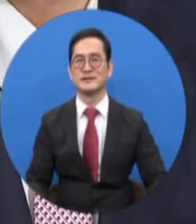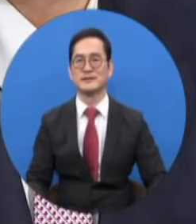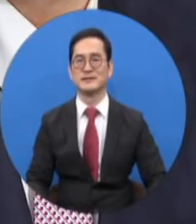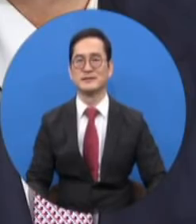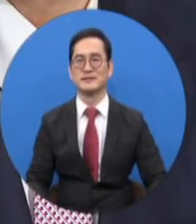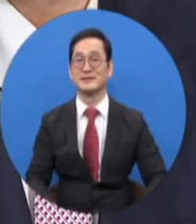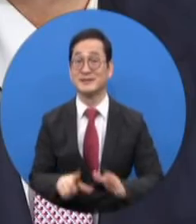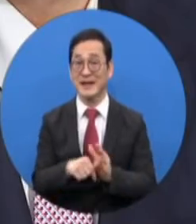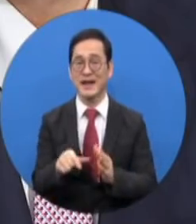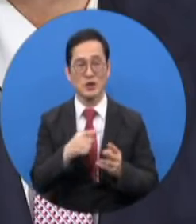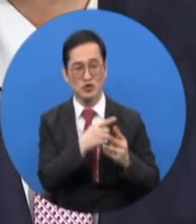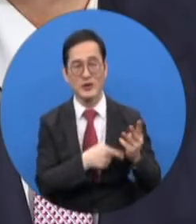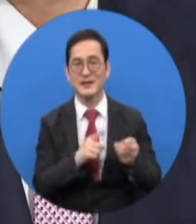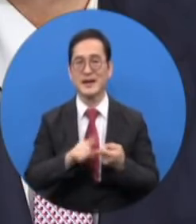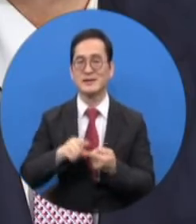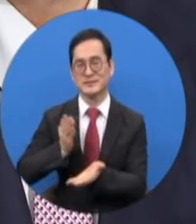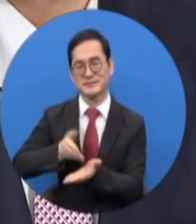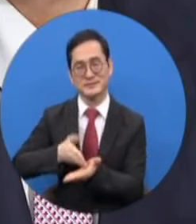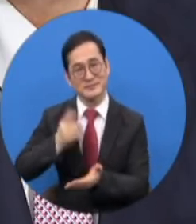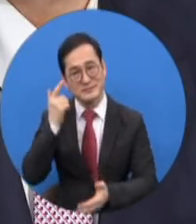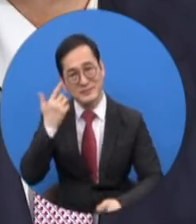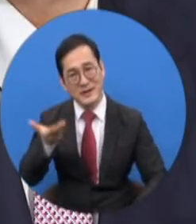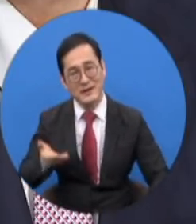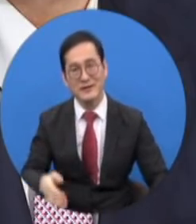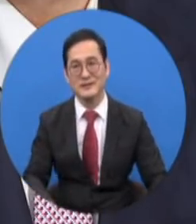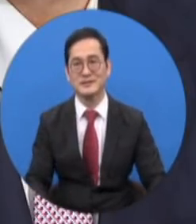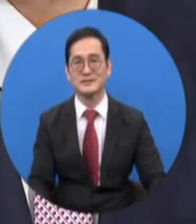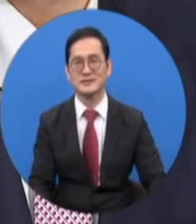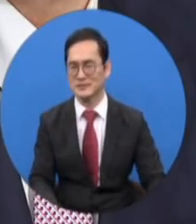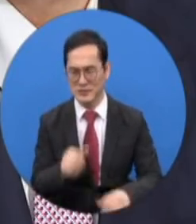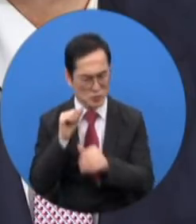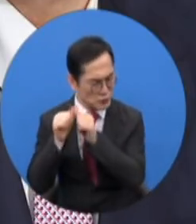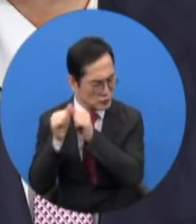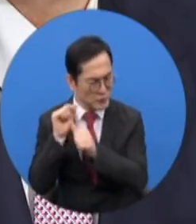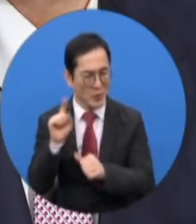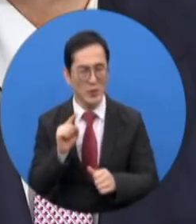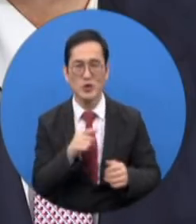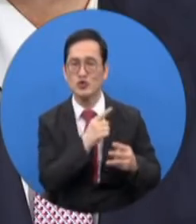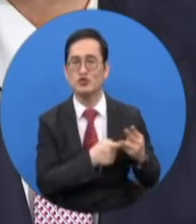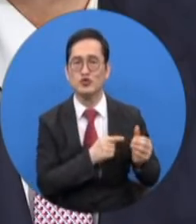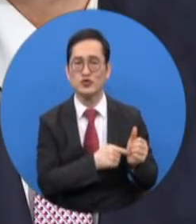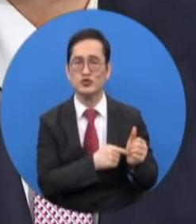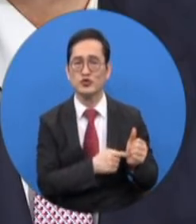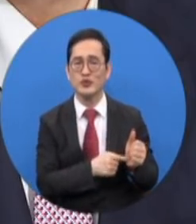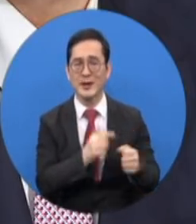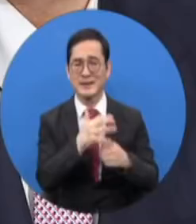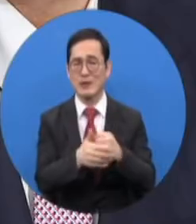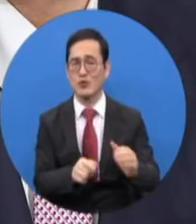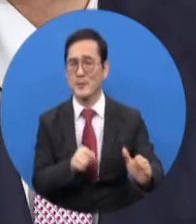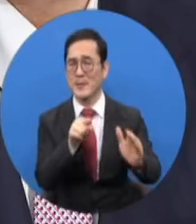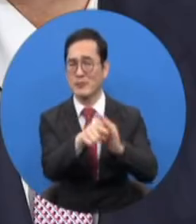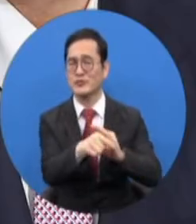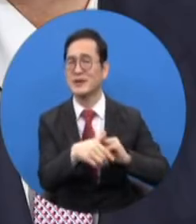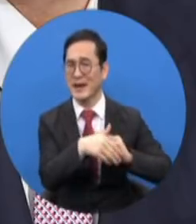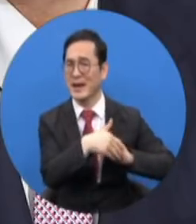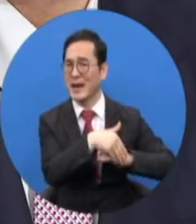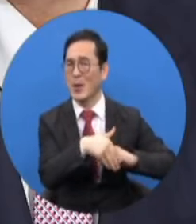언급할지 주목. 그런데 몇몇 보도에 따르면 윤석열 당선인이 조만간 대구에 방문해 예방 가능성이